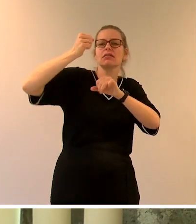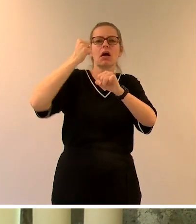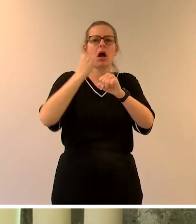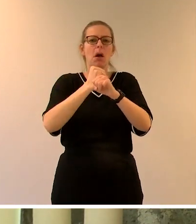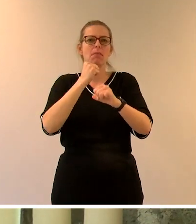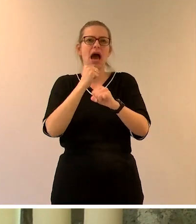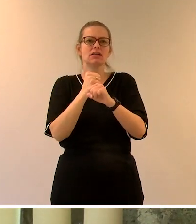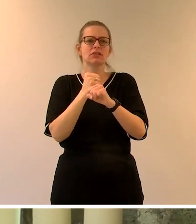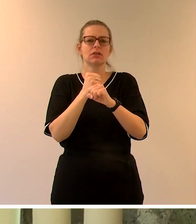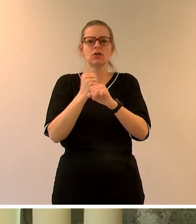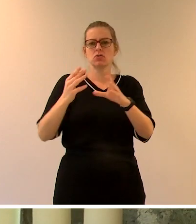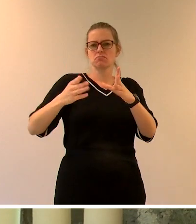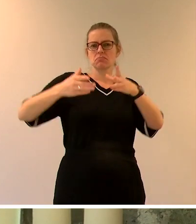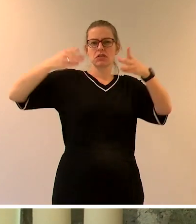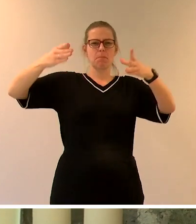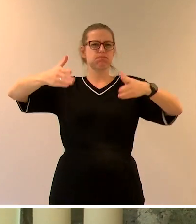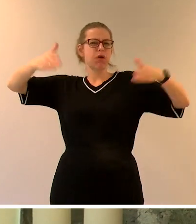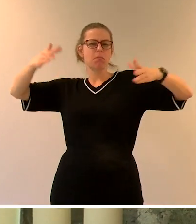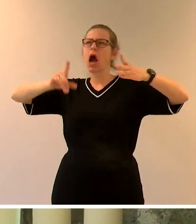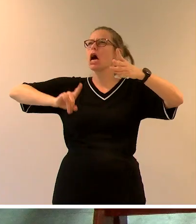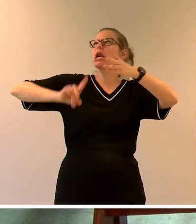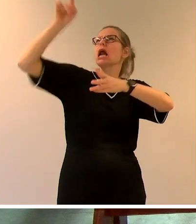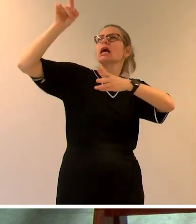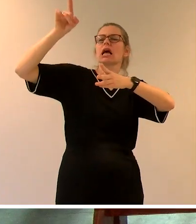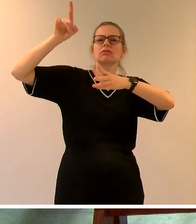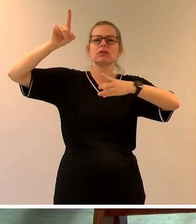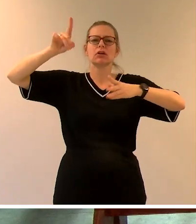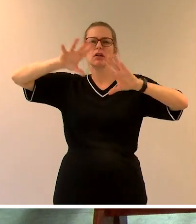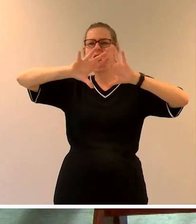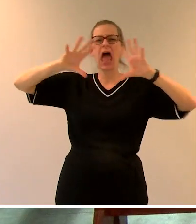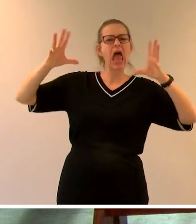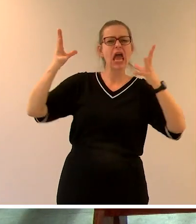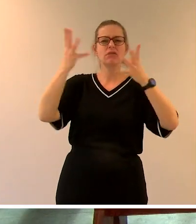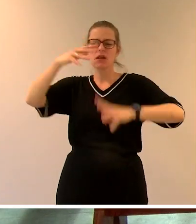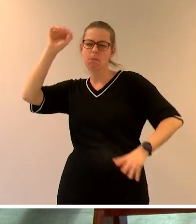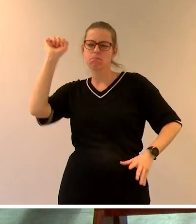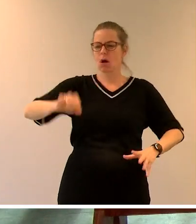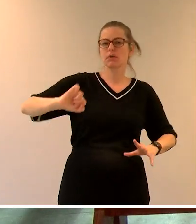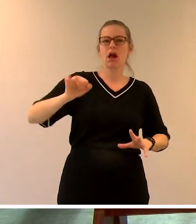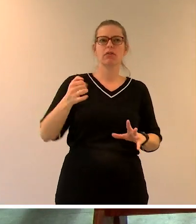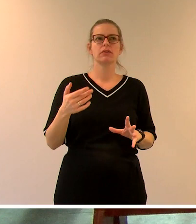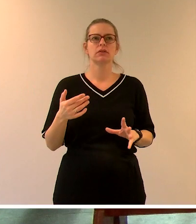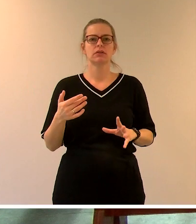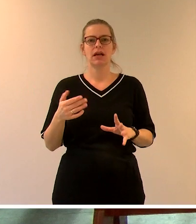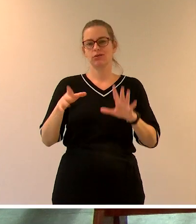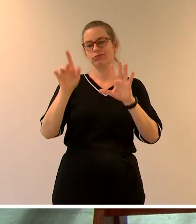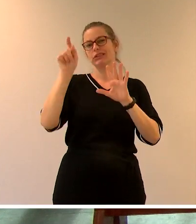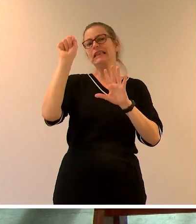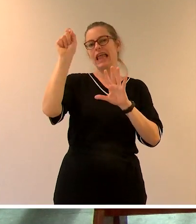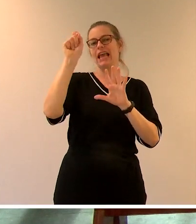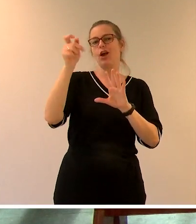Die zei, dit is een enorme raket, daar kan ik de hele wereld mee overwinnen. Dat was een soort teken